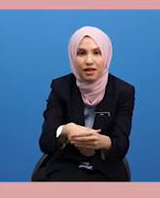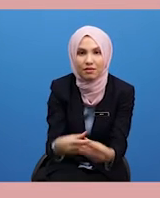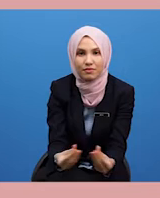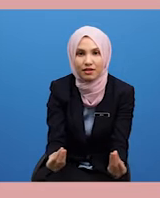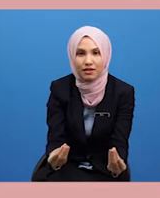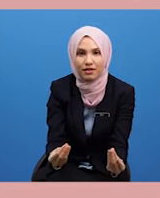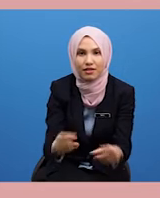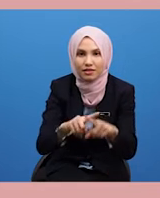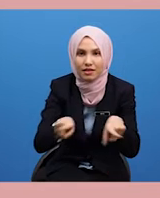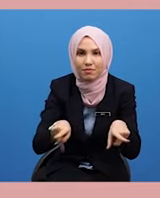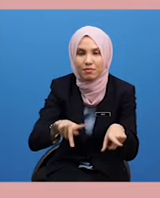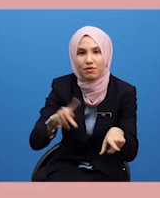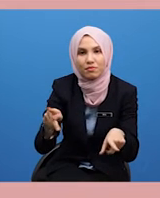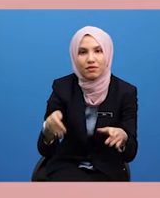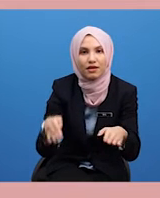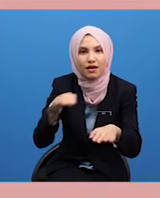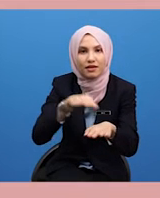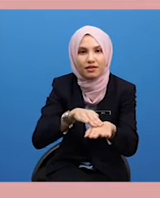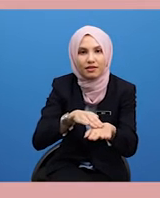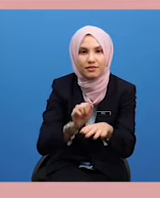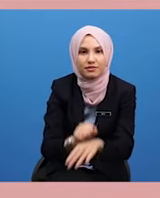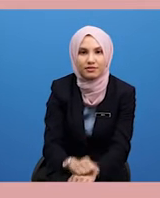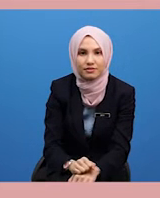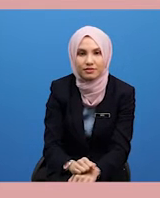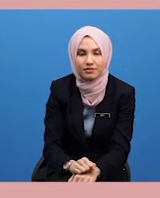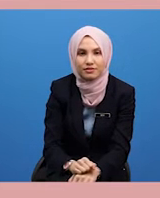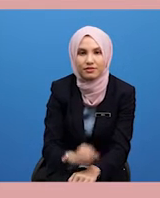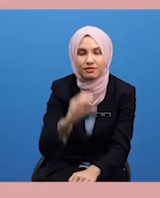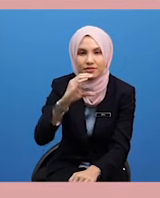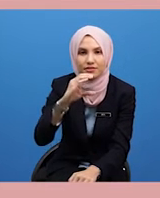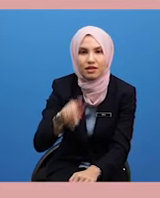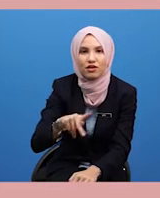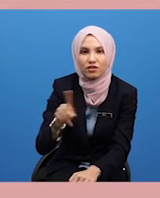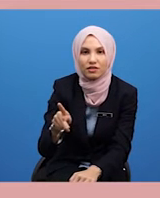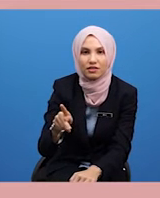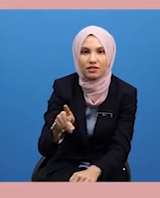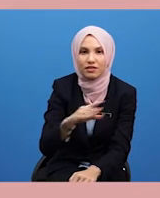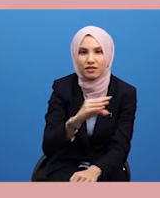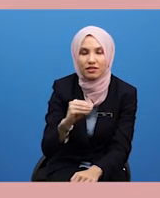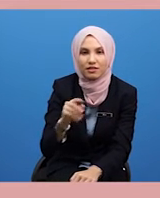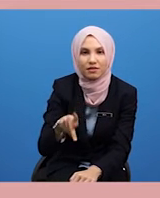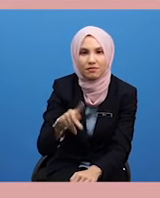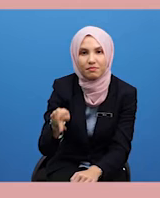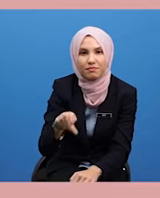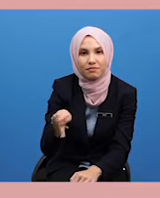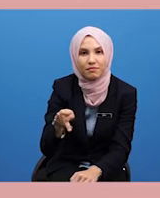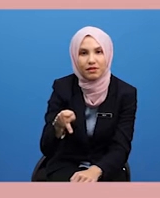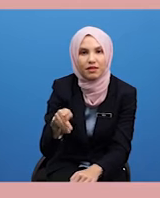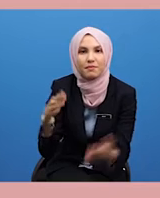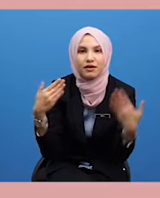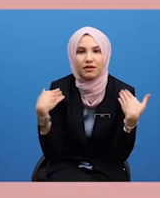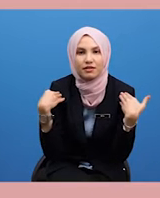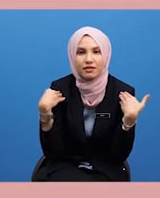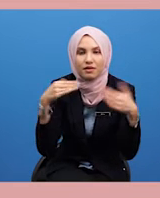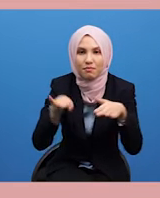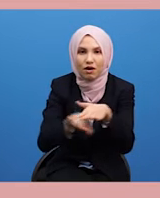dalam tanah tetapi plumul naik ke atas. C. Kotiliden dan plumul